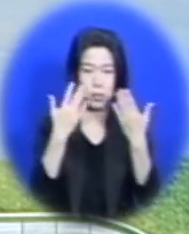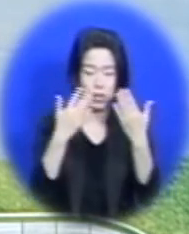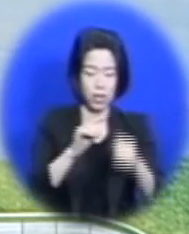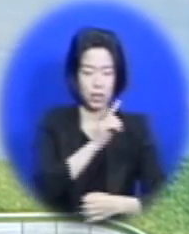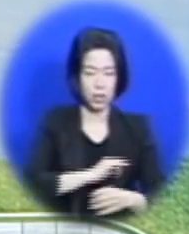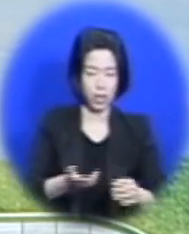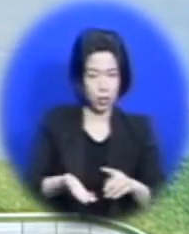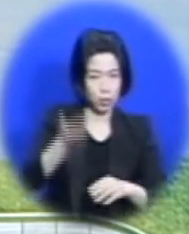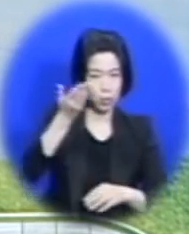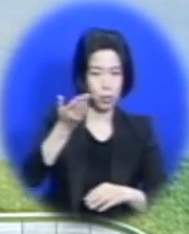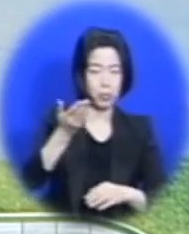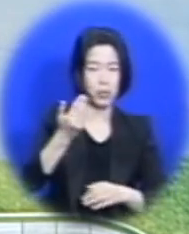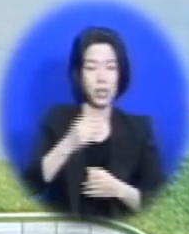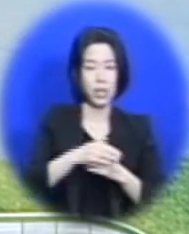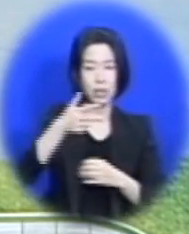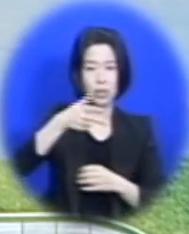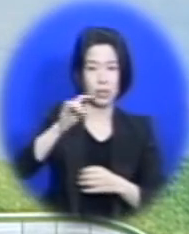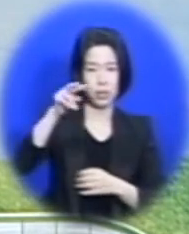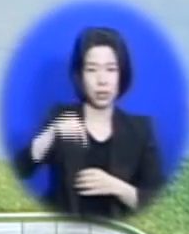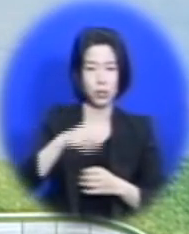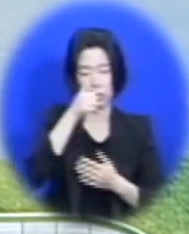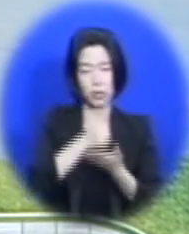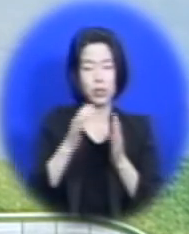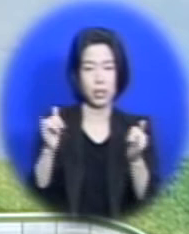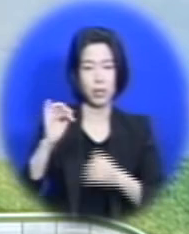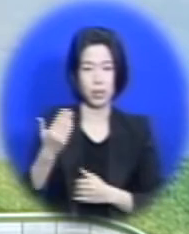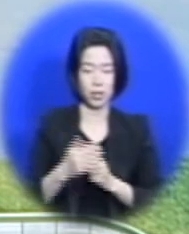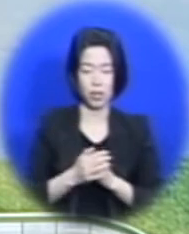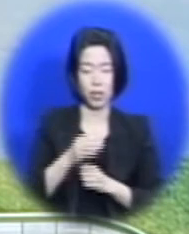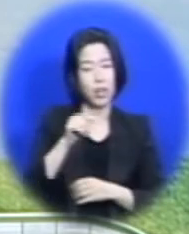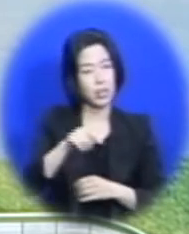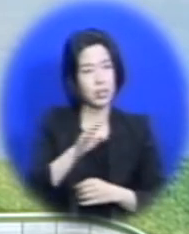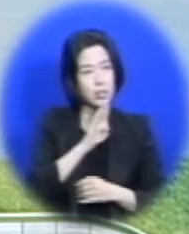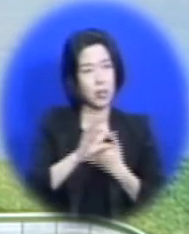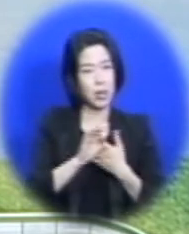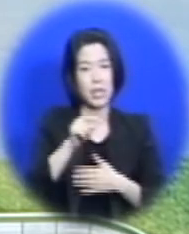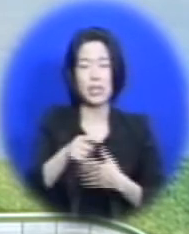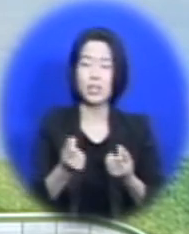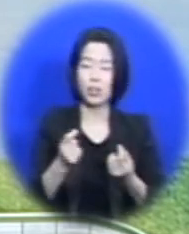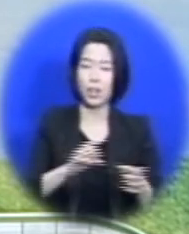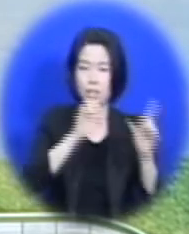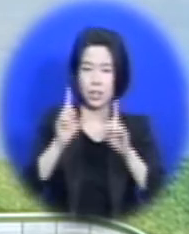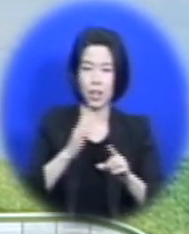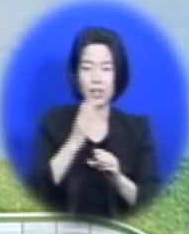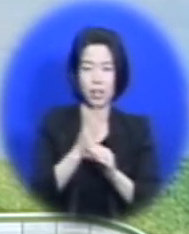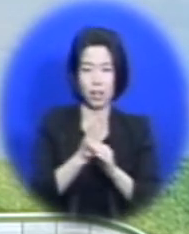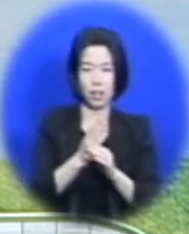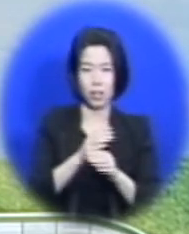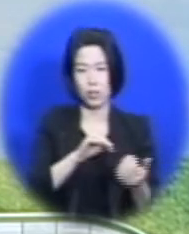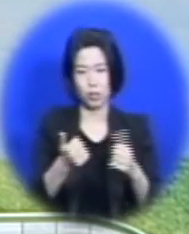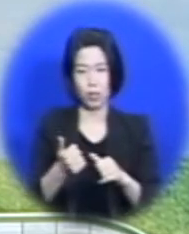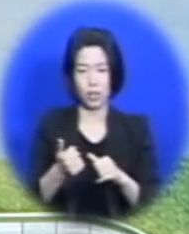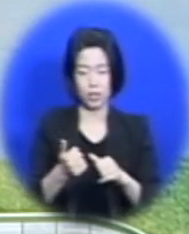됐어. 그 정도쯤 되면은 그냥 이렇게 살다가 죽어야지. 감옥이라도 선임